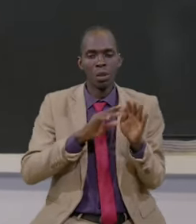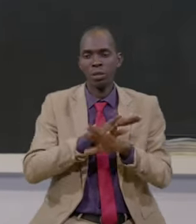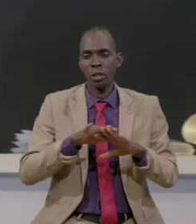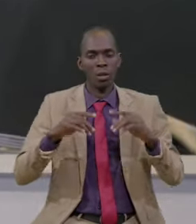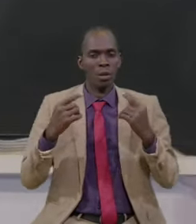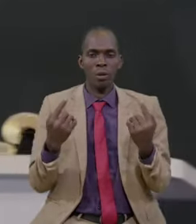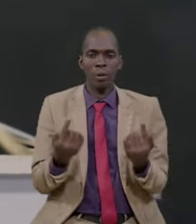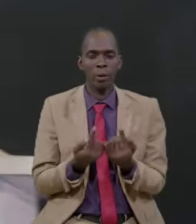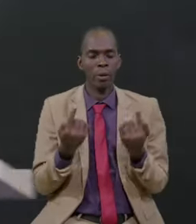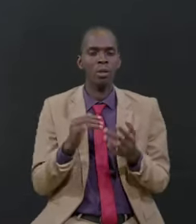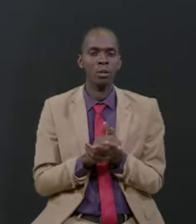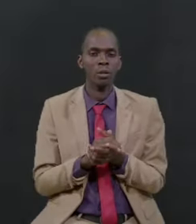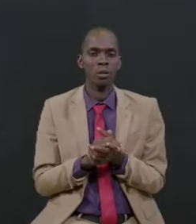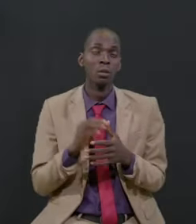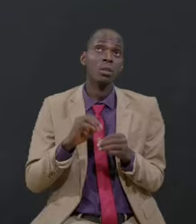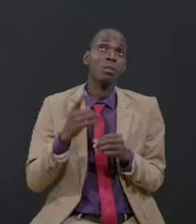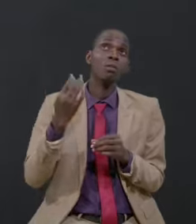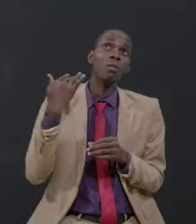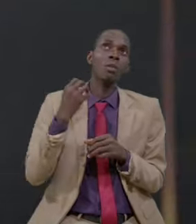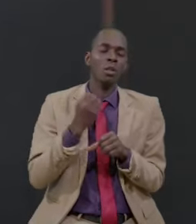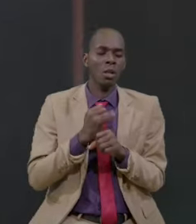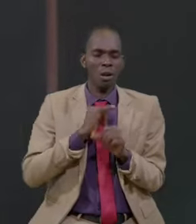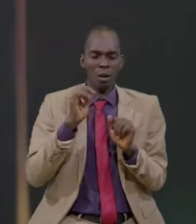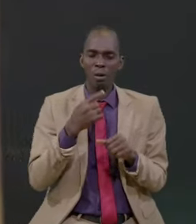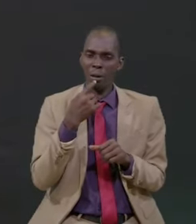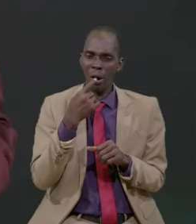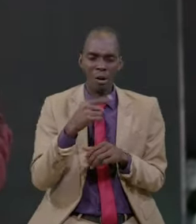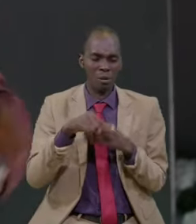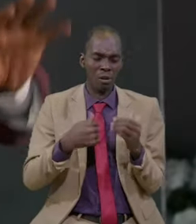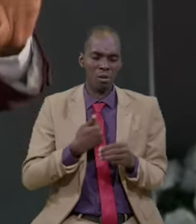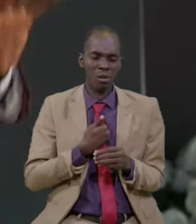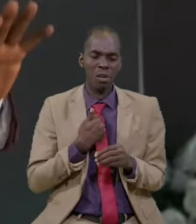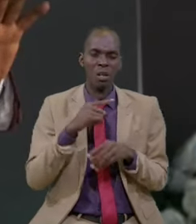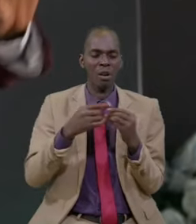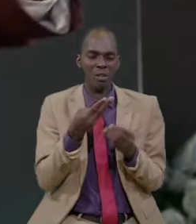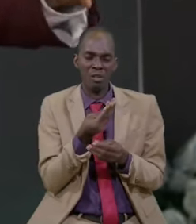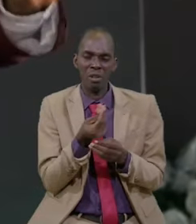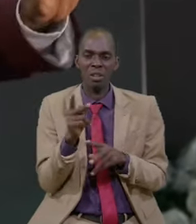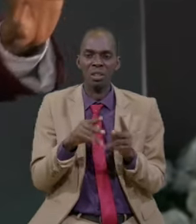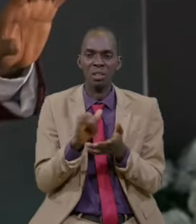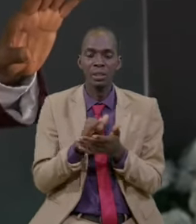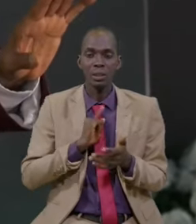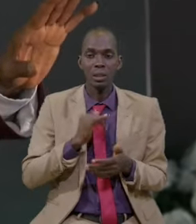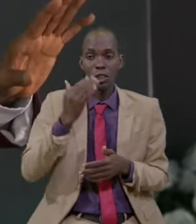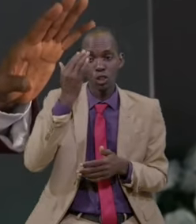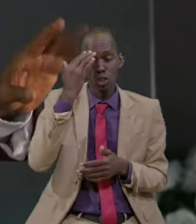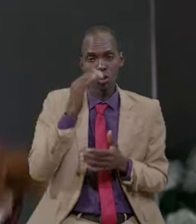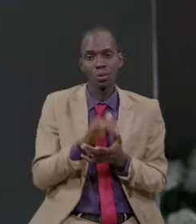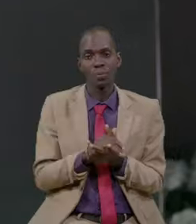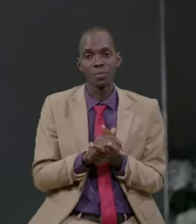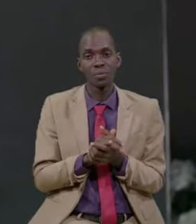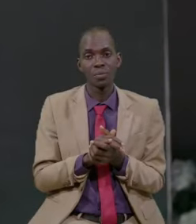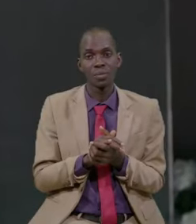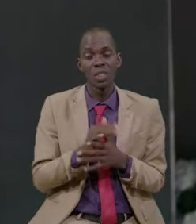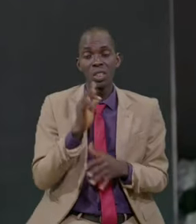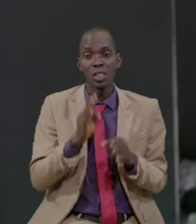nous, nous devons nous réveiller à la justice et ne pas pécher. Au début,